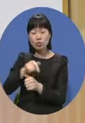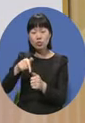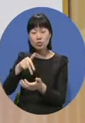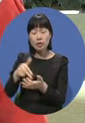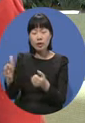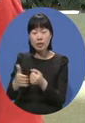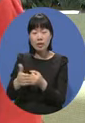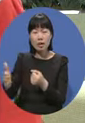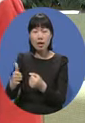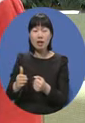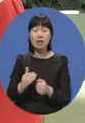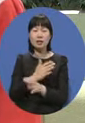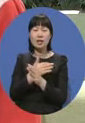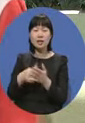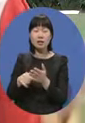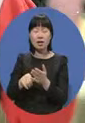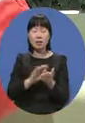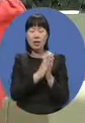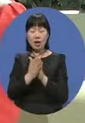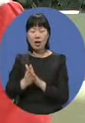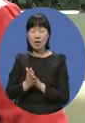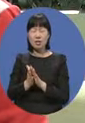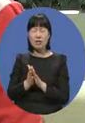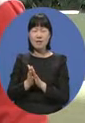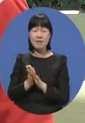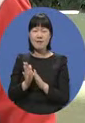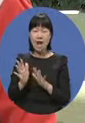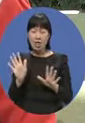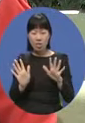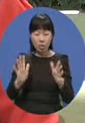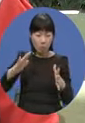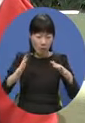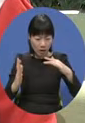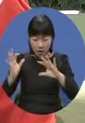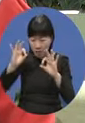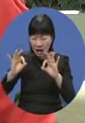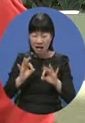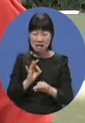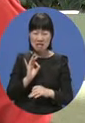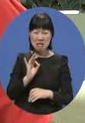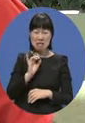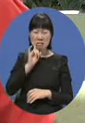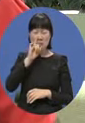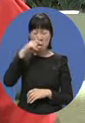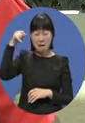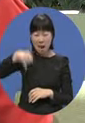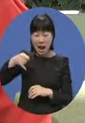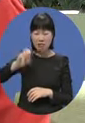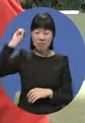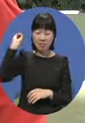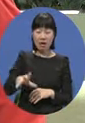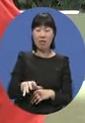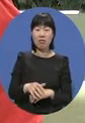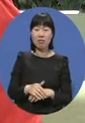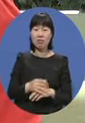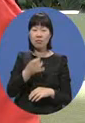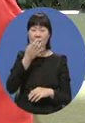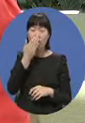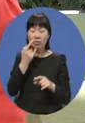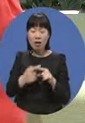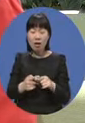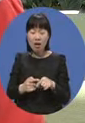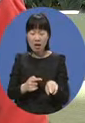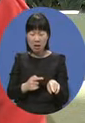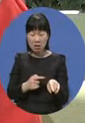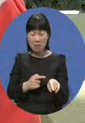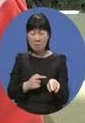장난감 변신도 하다가 안 되면 이게 자짜 하고 던지고 아니면 뭐 하다가 밥 먹다가 조금 뭐